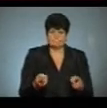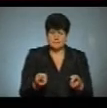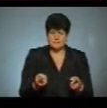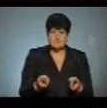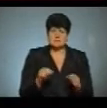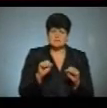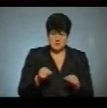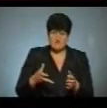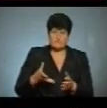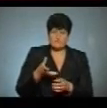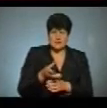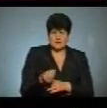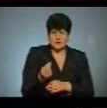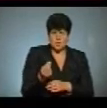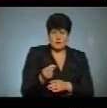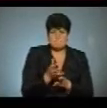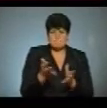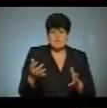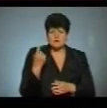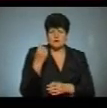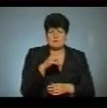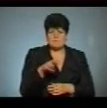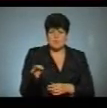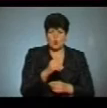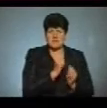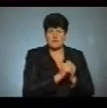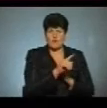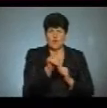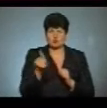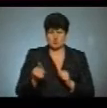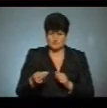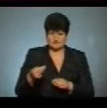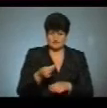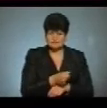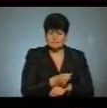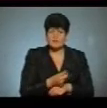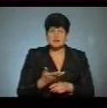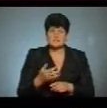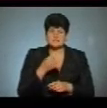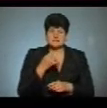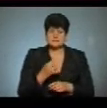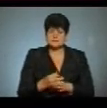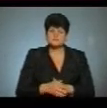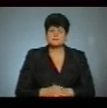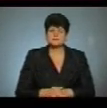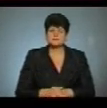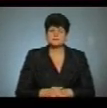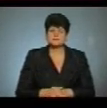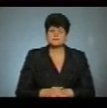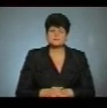правом внесення застави. Більше 1 мільйона гривень для кожного, розповів прокурор Тернопільської області Петро Бойко. Більше про це у